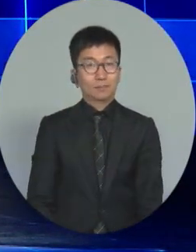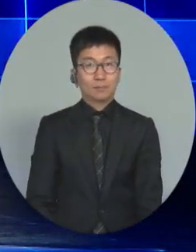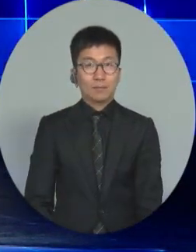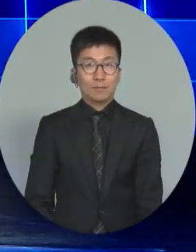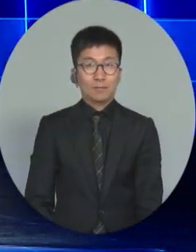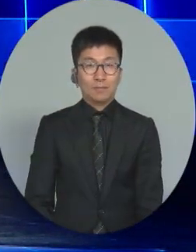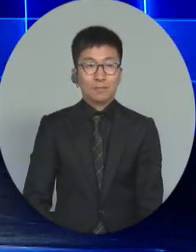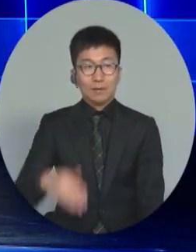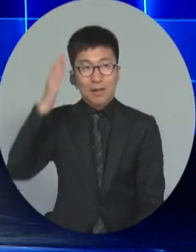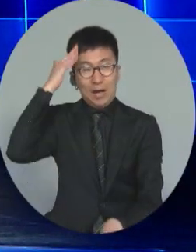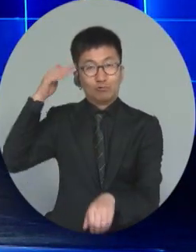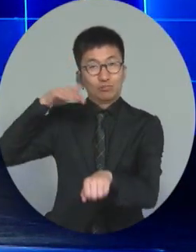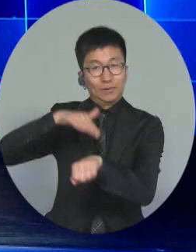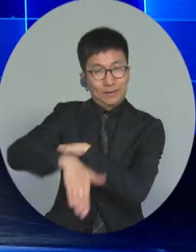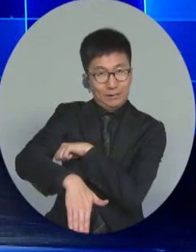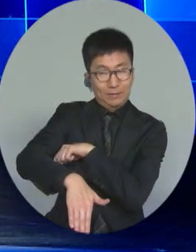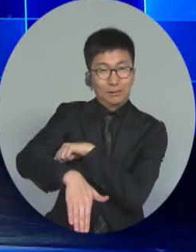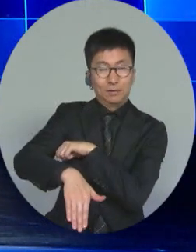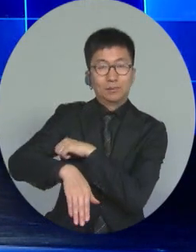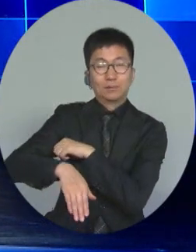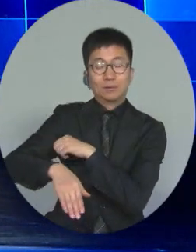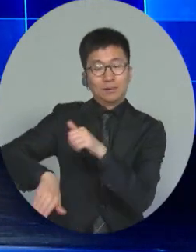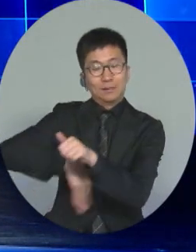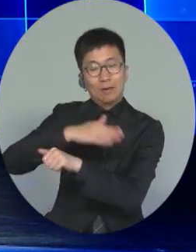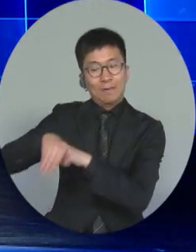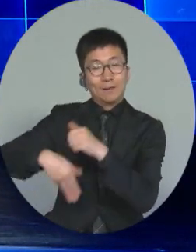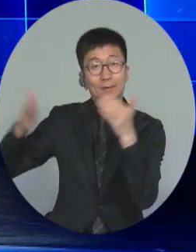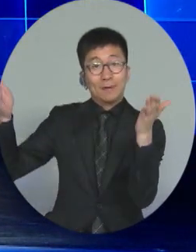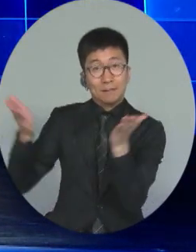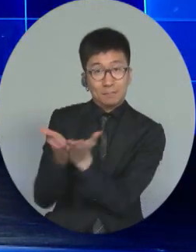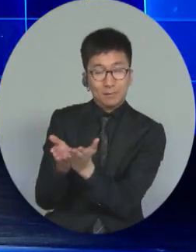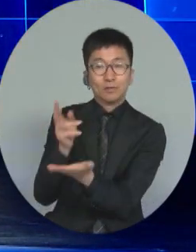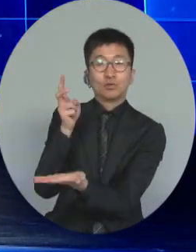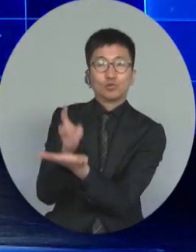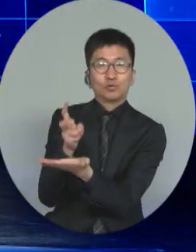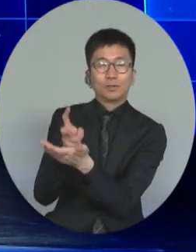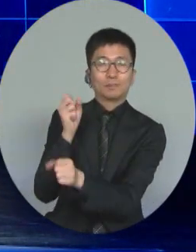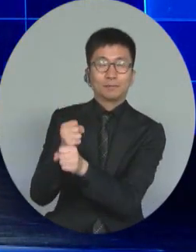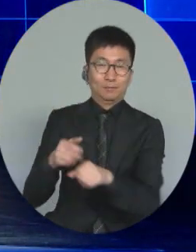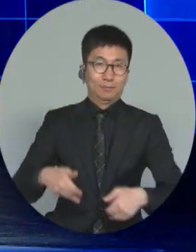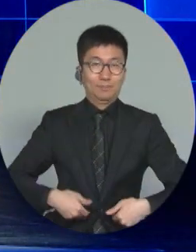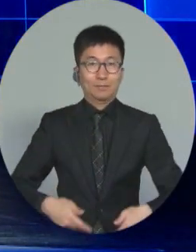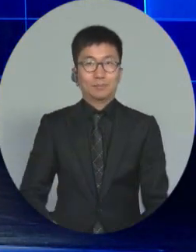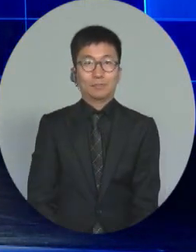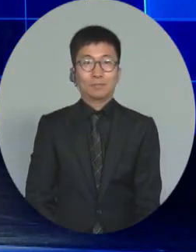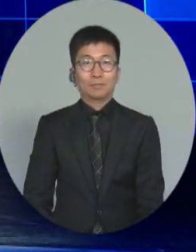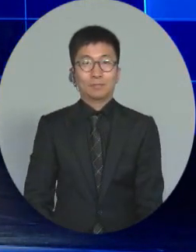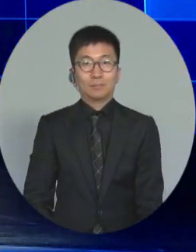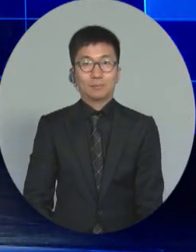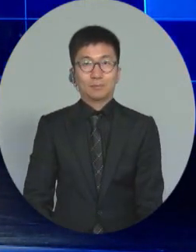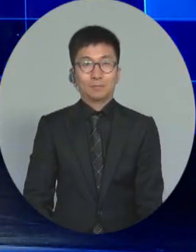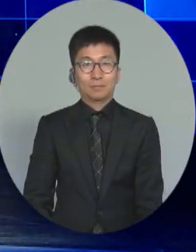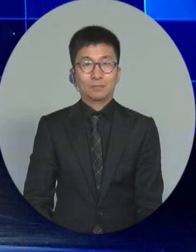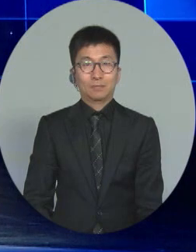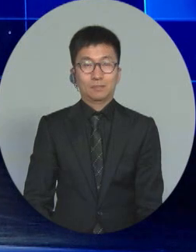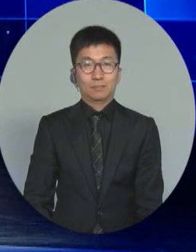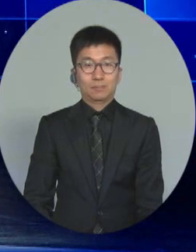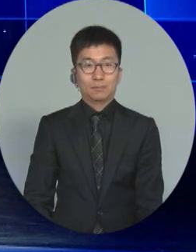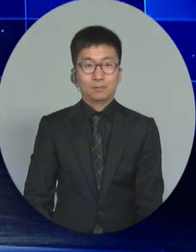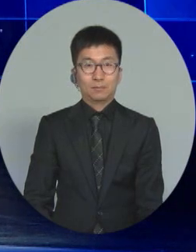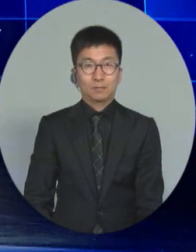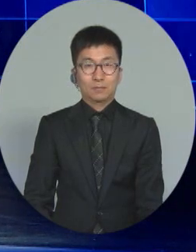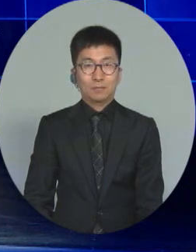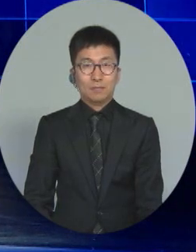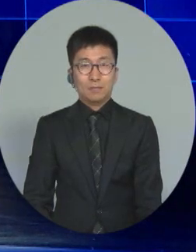셋째 한국적 현실에 맞는 규제 프레임의 설정이 필요합니다 빠른 추격자